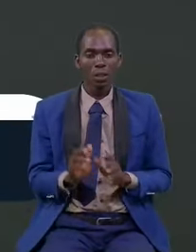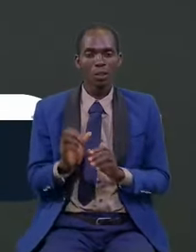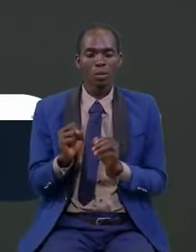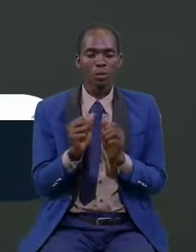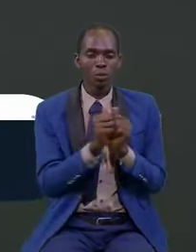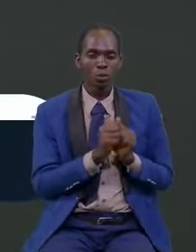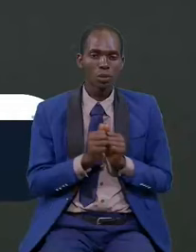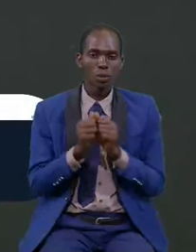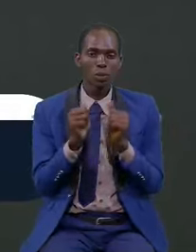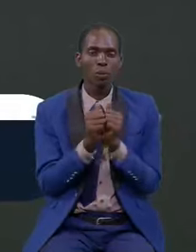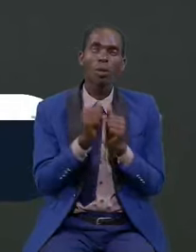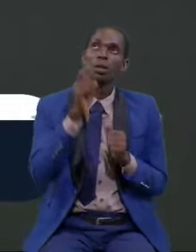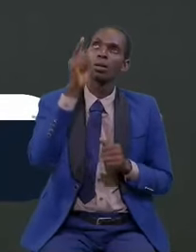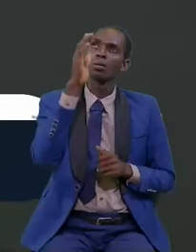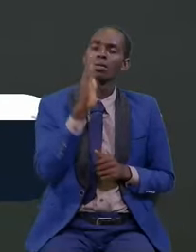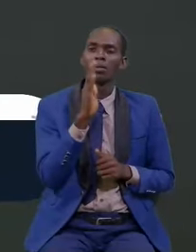Dieu.